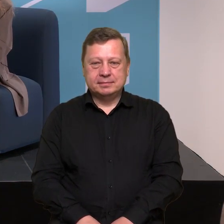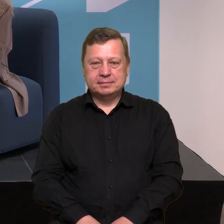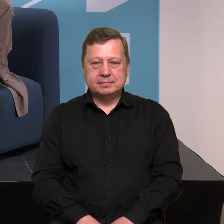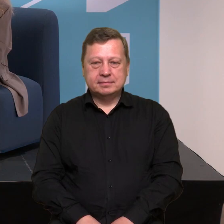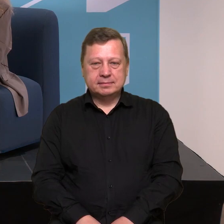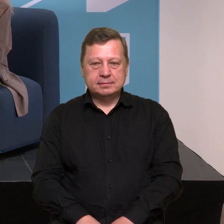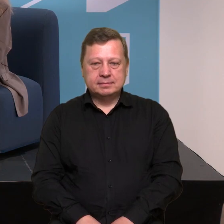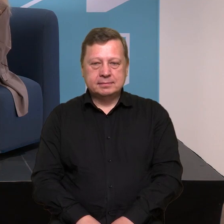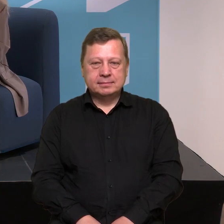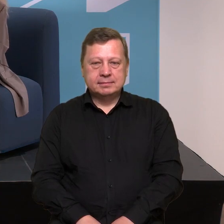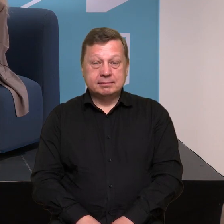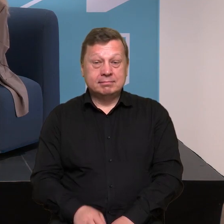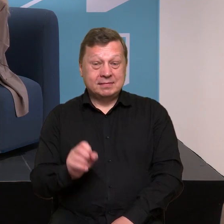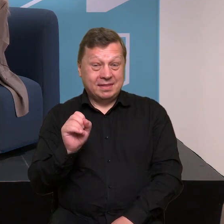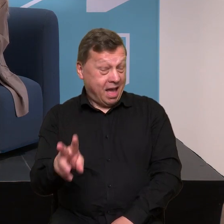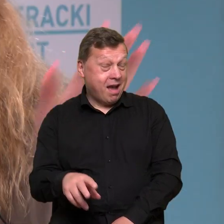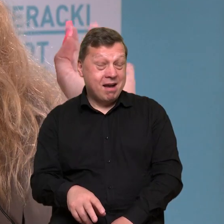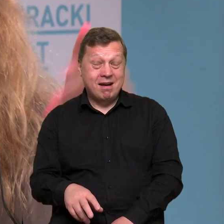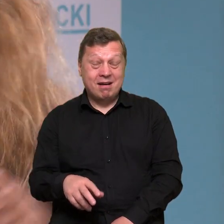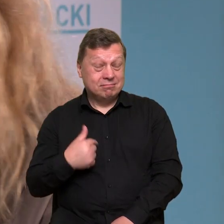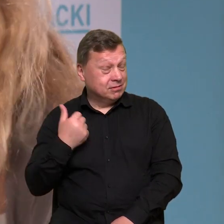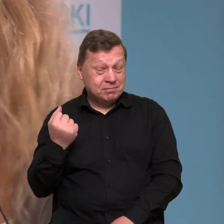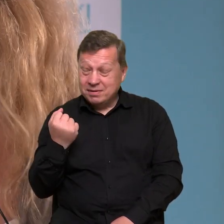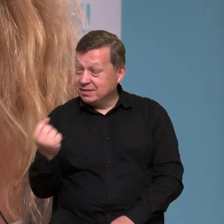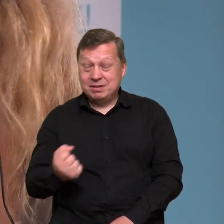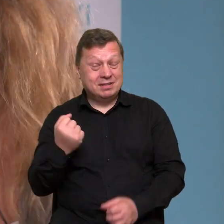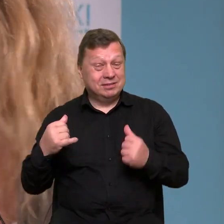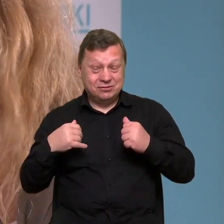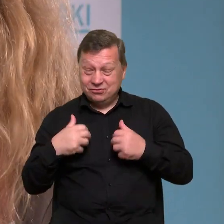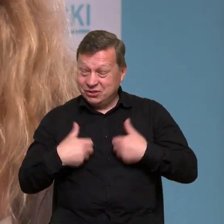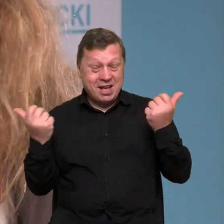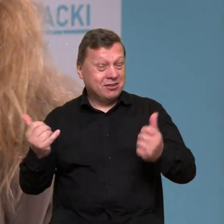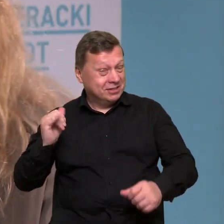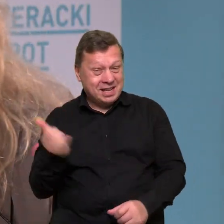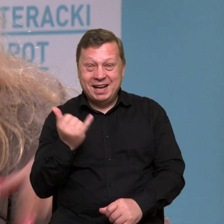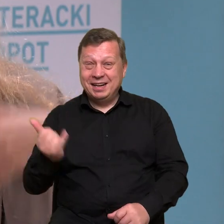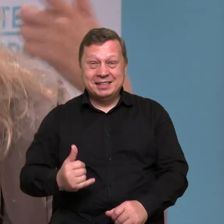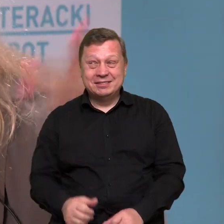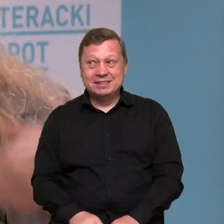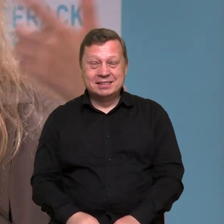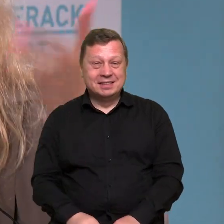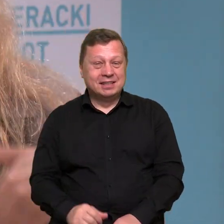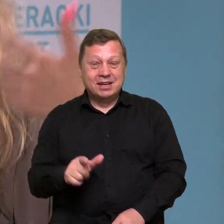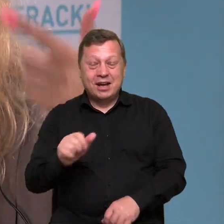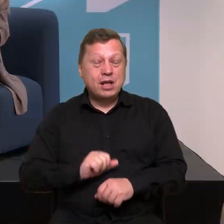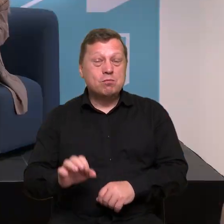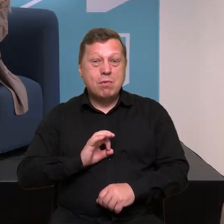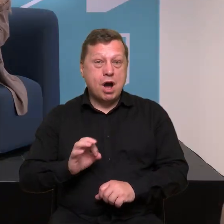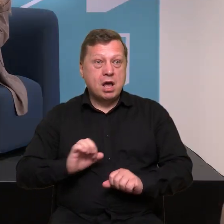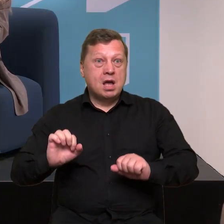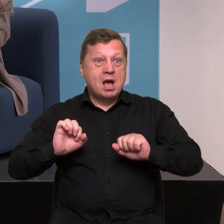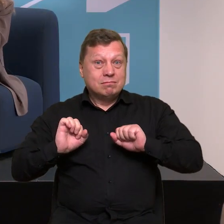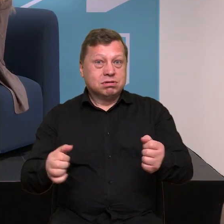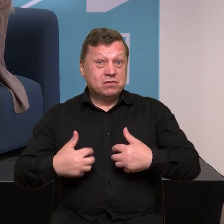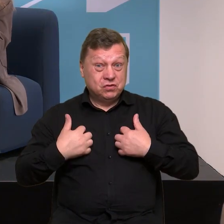Ich bin so wütend. Tak, jestem taka wściekła. Zawsze. To jest mój motor,